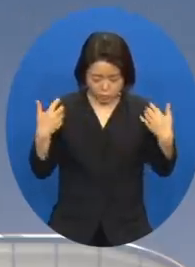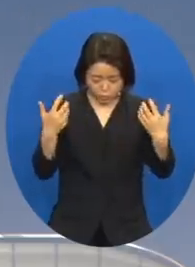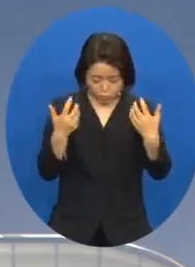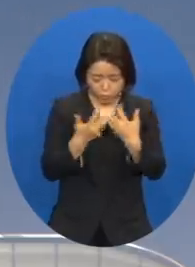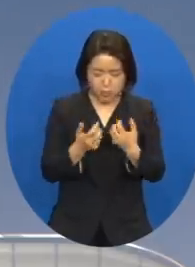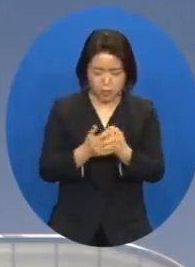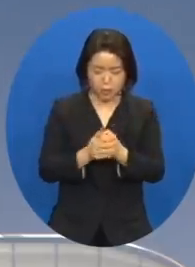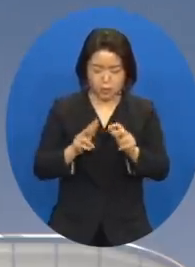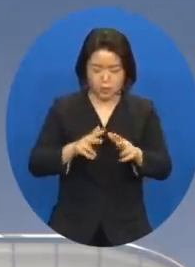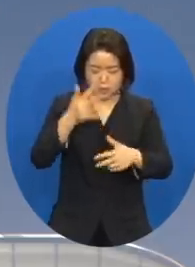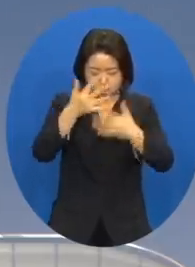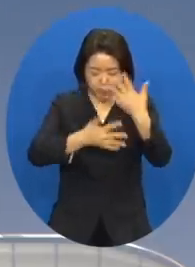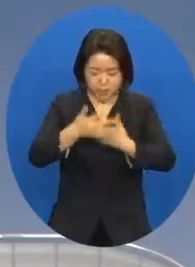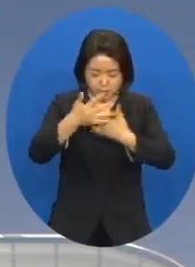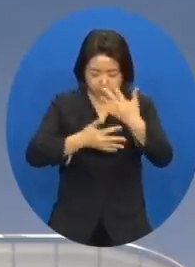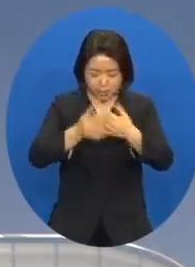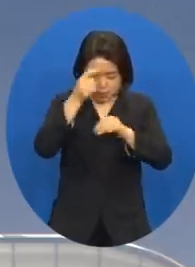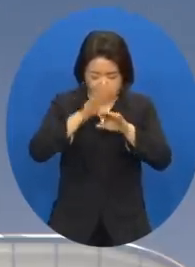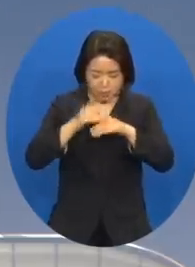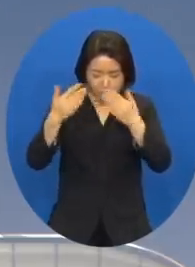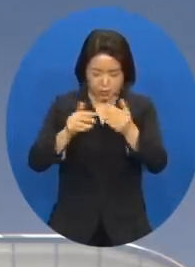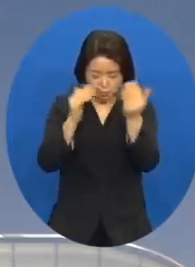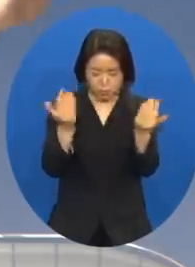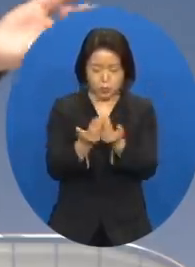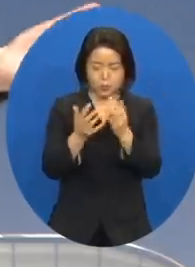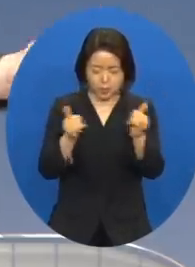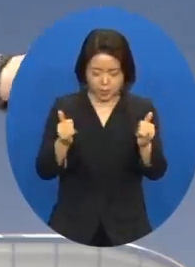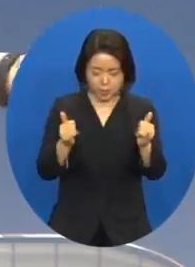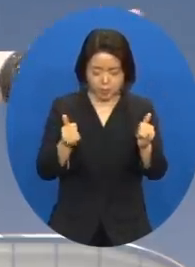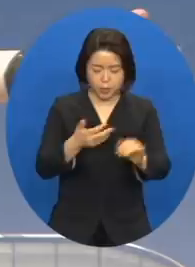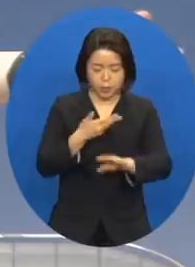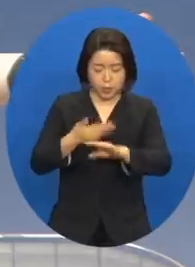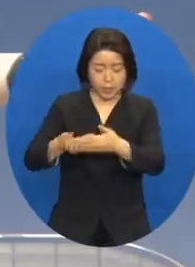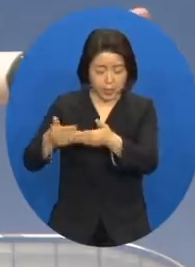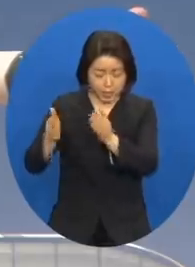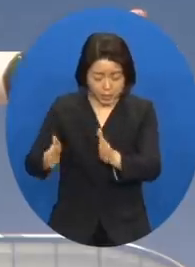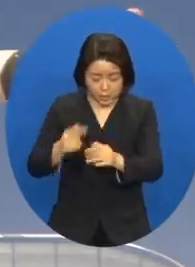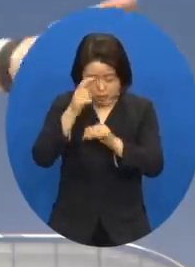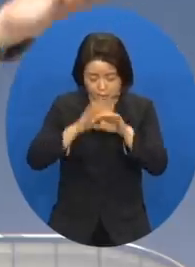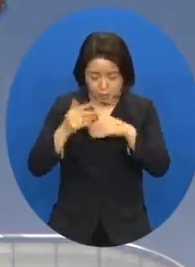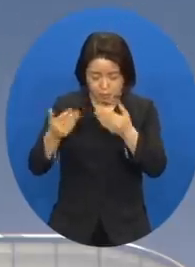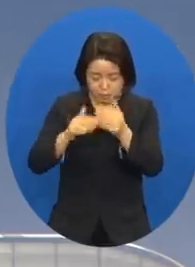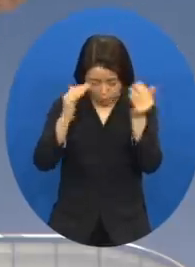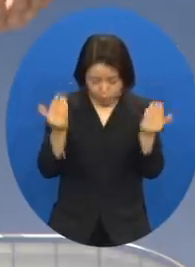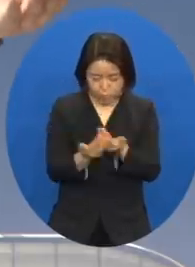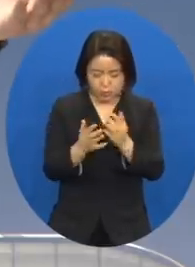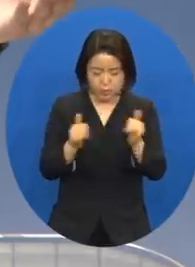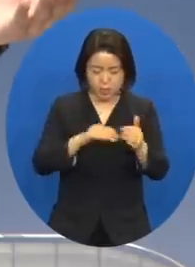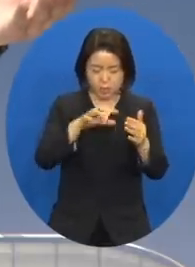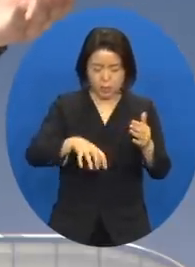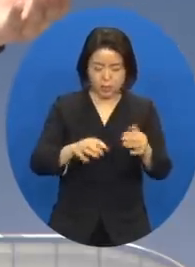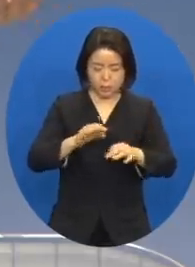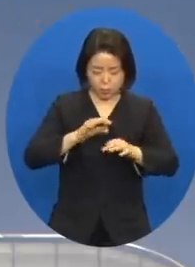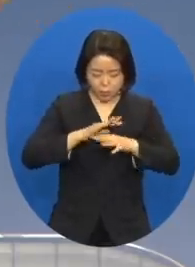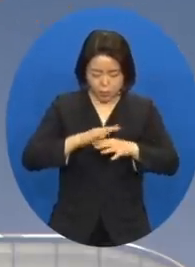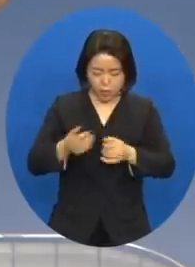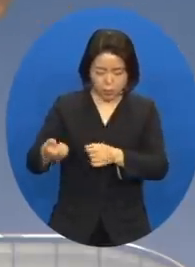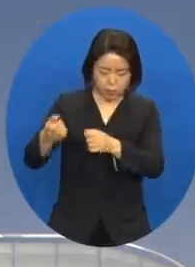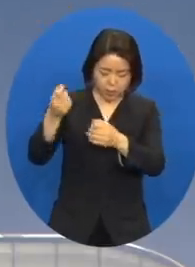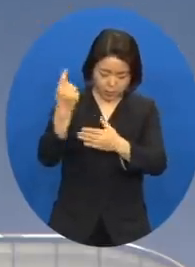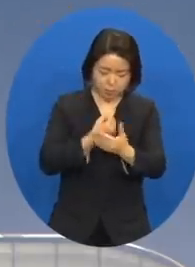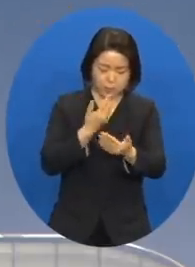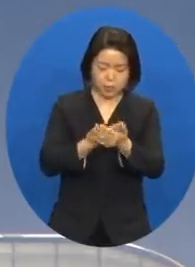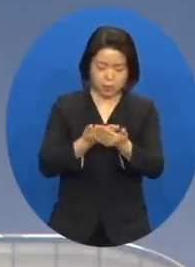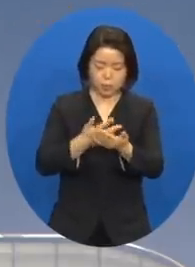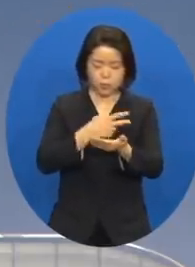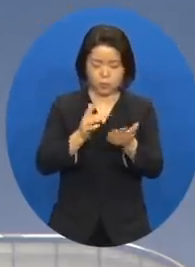지금 영상으로 예배하는 모든 이들 가운데, 부속실에서 예배하는 이들 가운데 놀랍게 임하소서. 주 예수